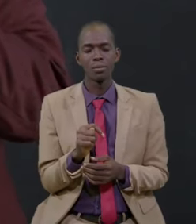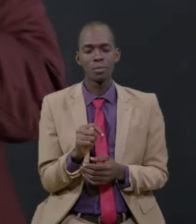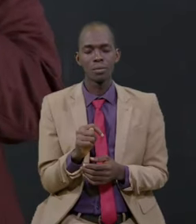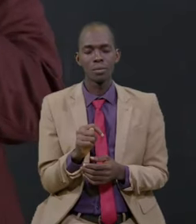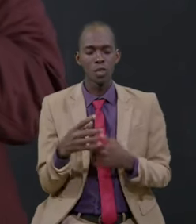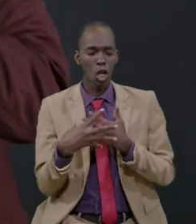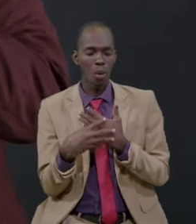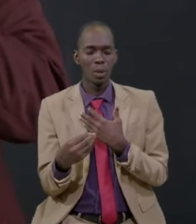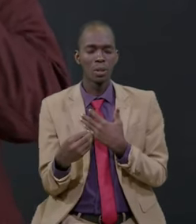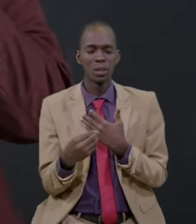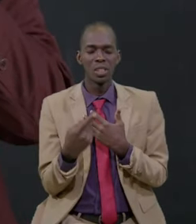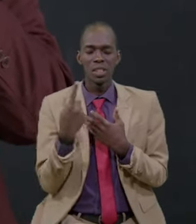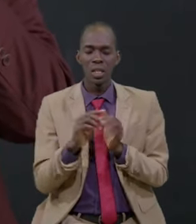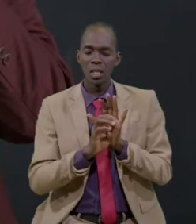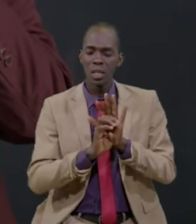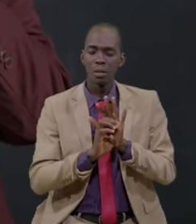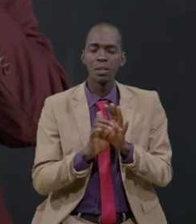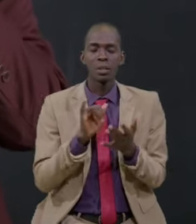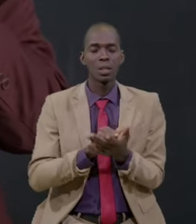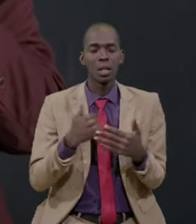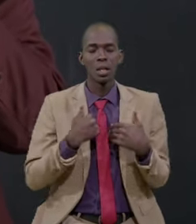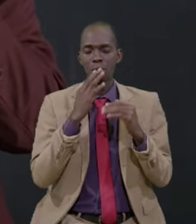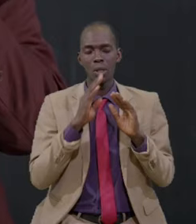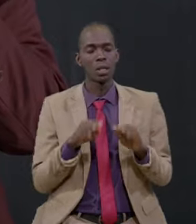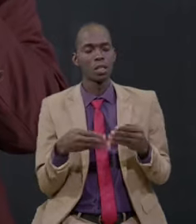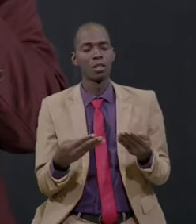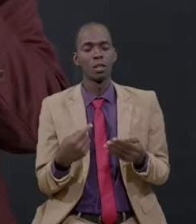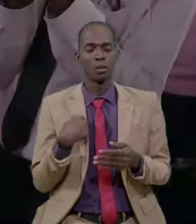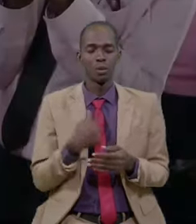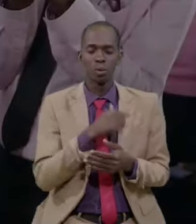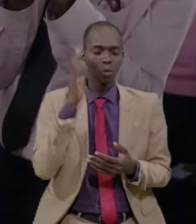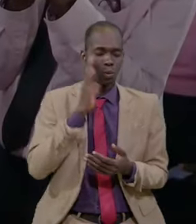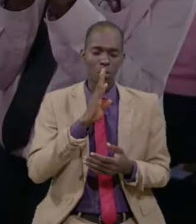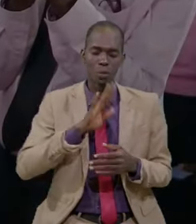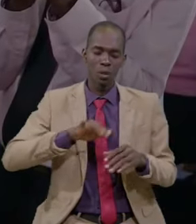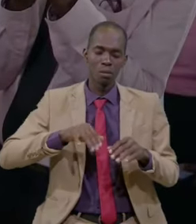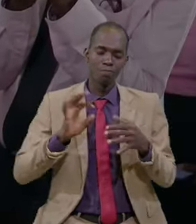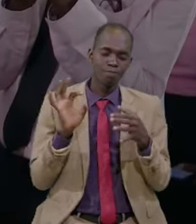le modèle, et nous être conformes à Christ.